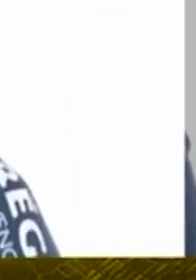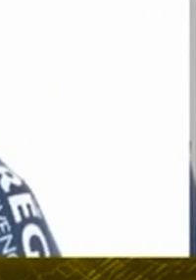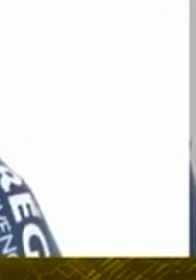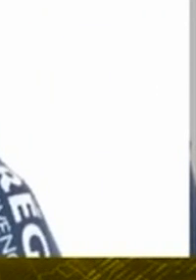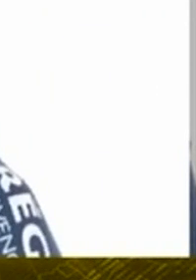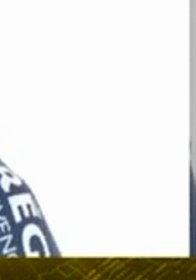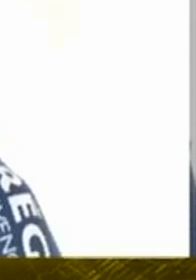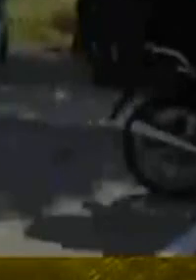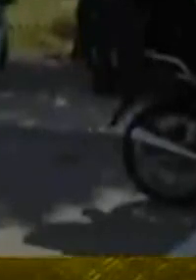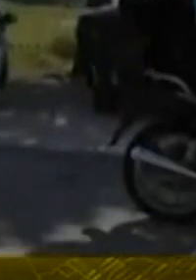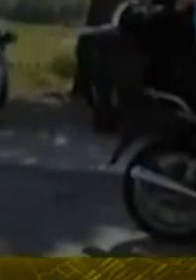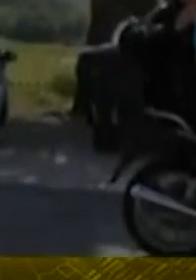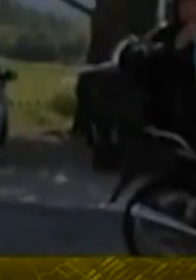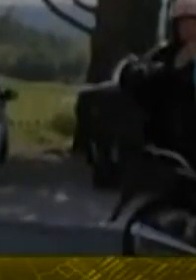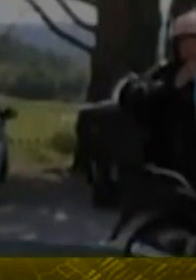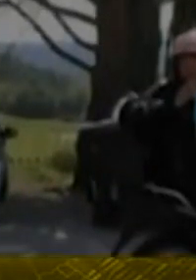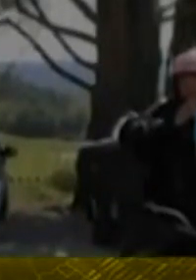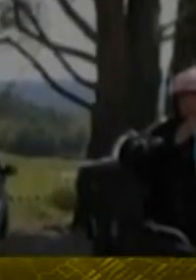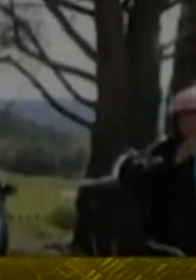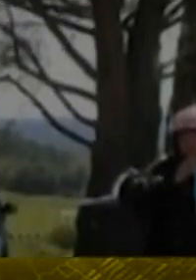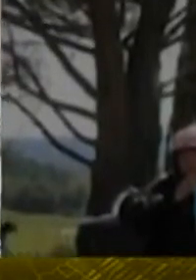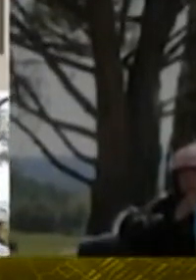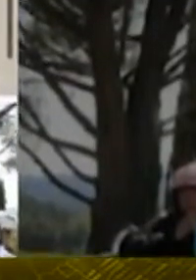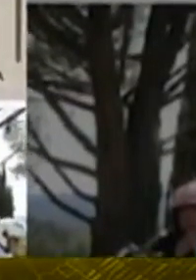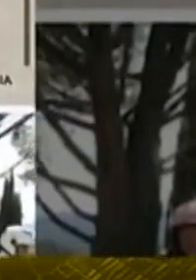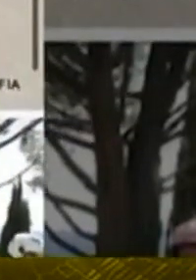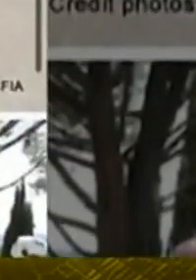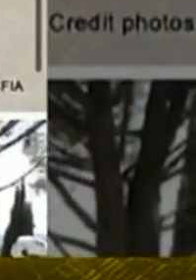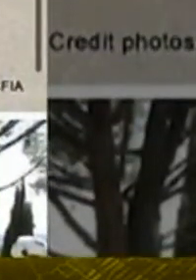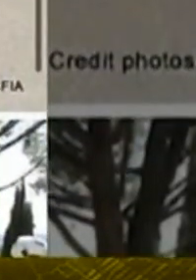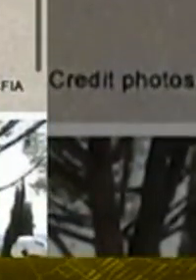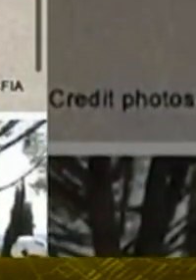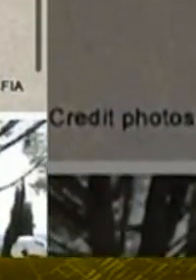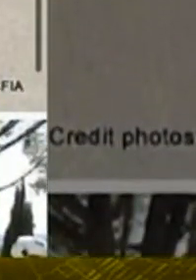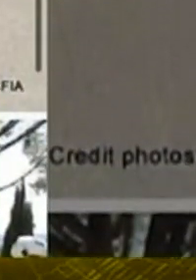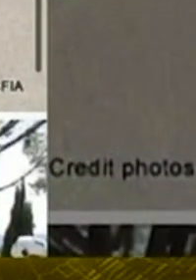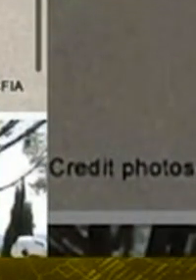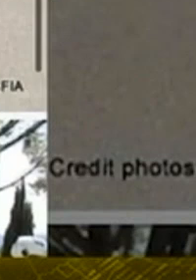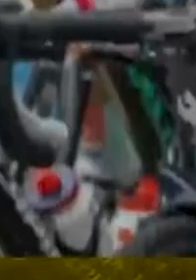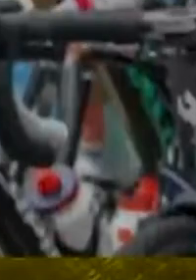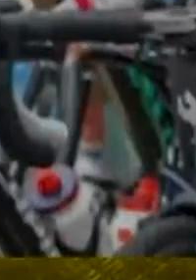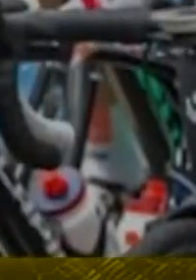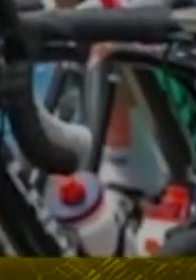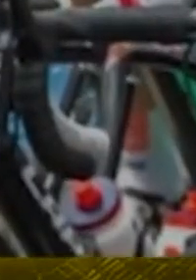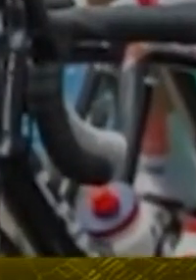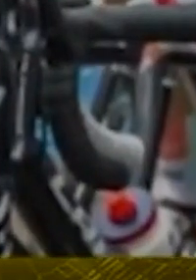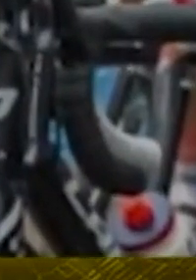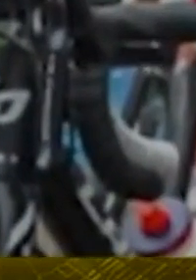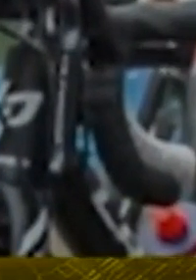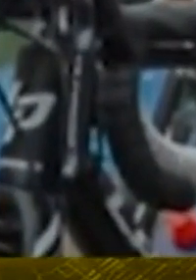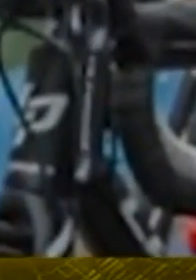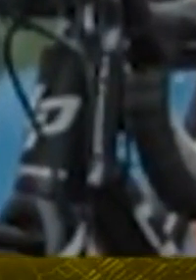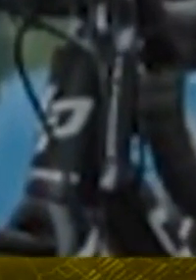كنفيلو ونغاشال ساتفوم ليون بزمسرات استان هايتر ليون اليزاندرو كوفي روبرت ستانارد كاب قدم اكساب ساكم زوتو كاب